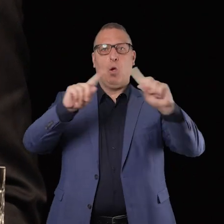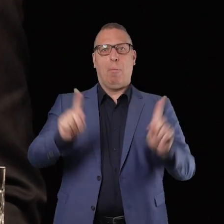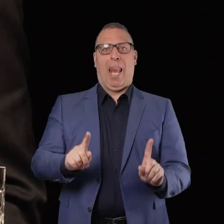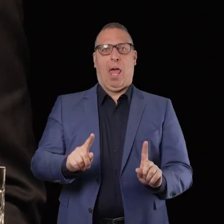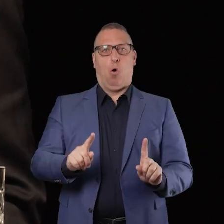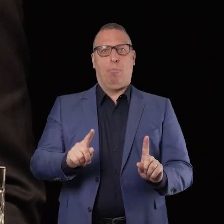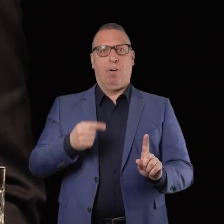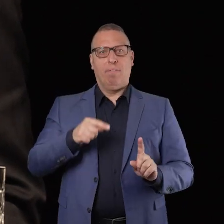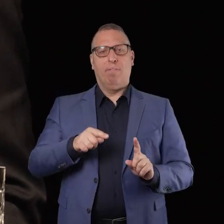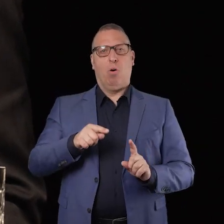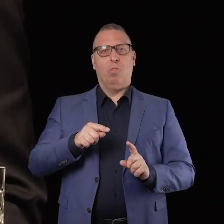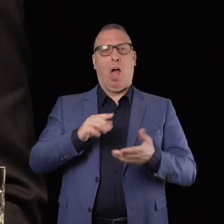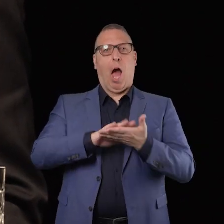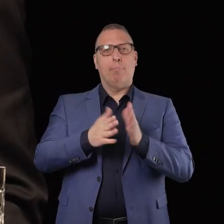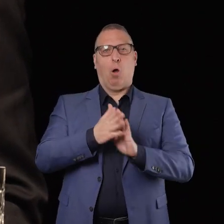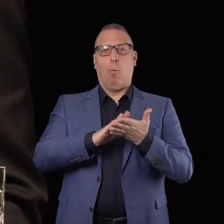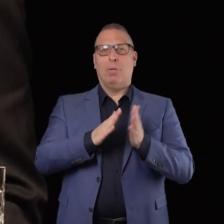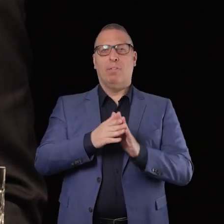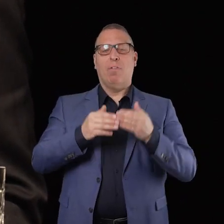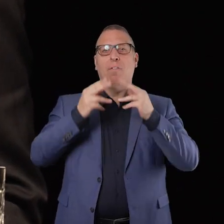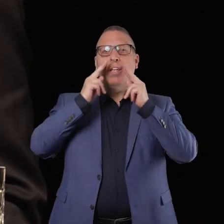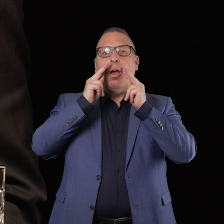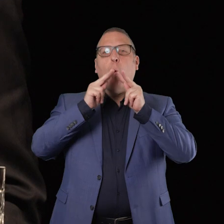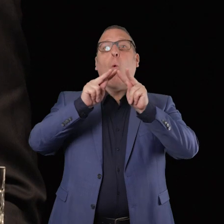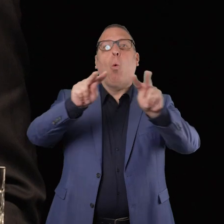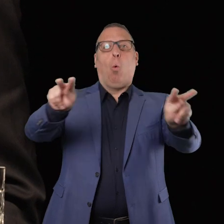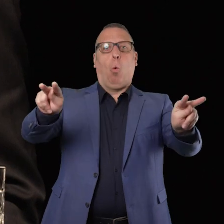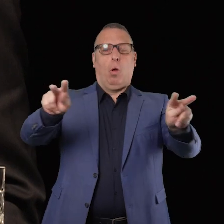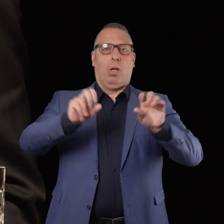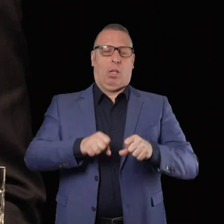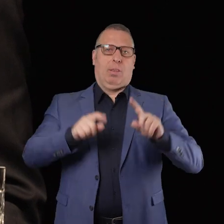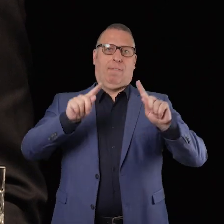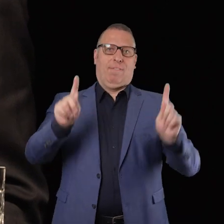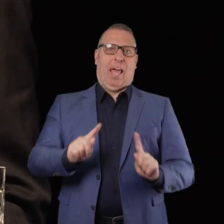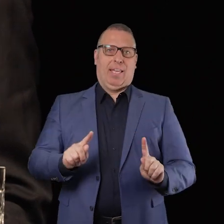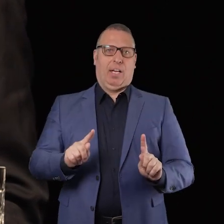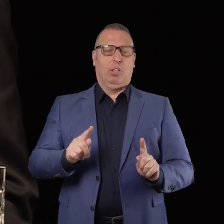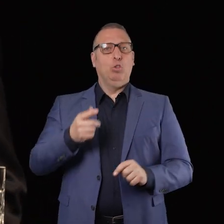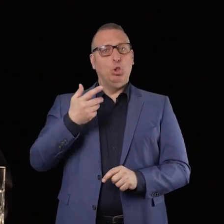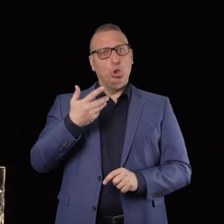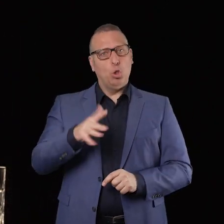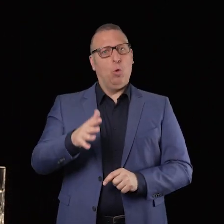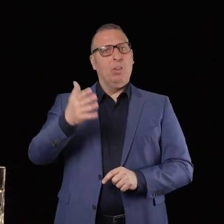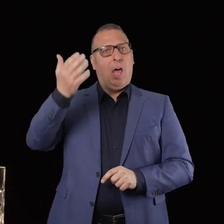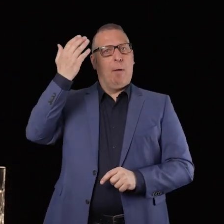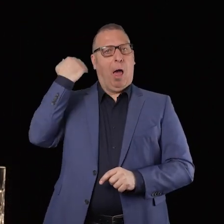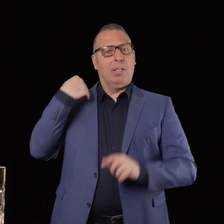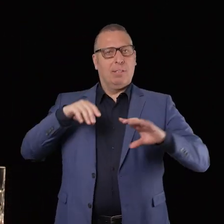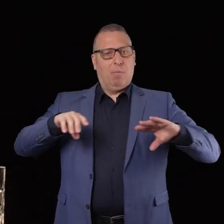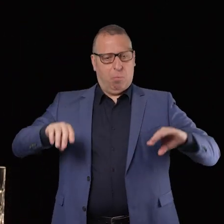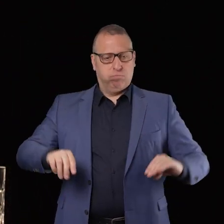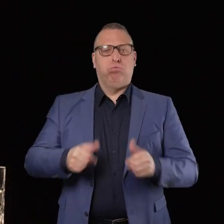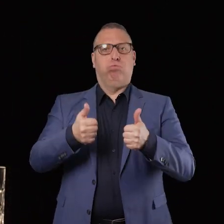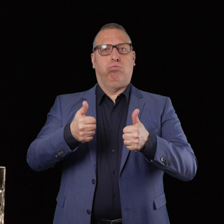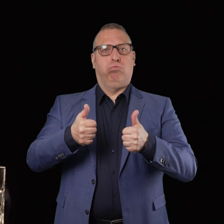100-Jahr-Jubiläum eines weitsichtigen Abkommens feiern können. Der Zollvertrag war schon bei seinem